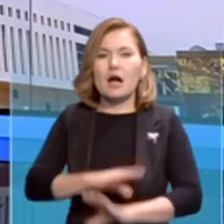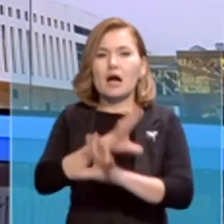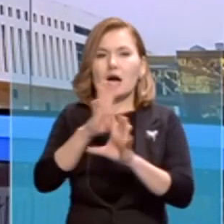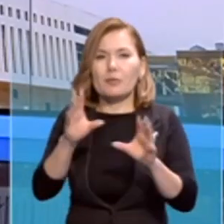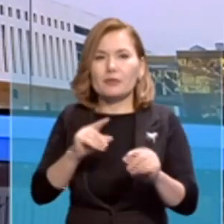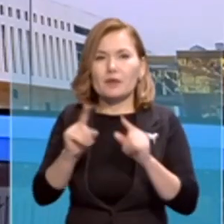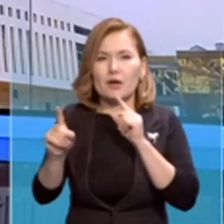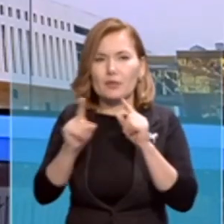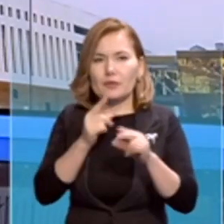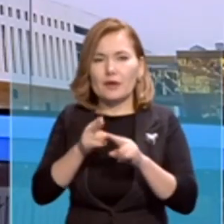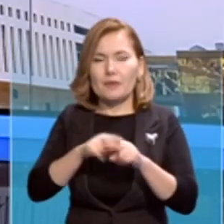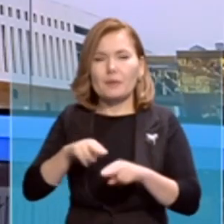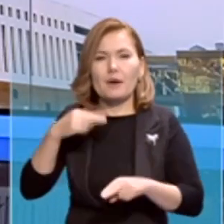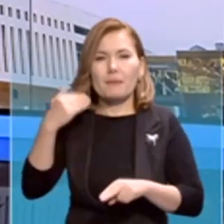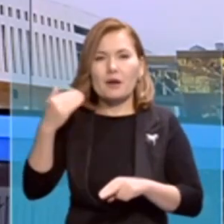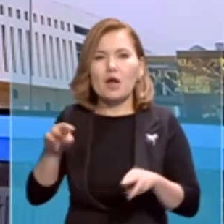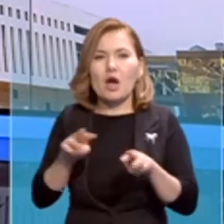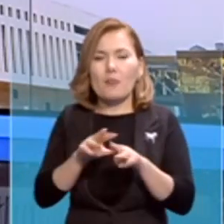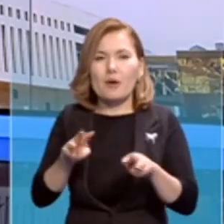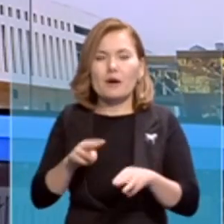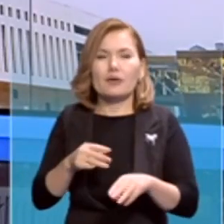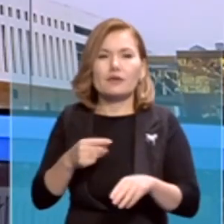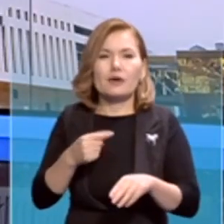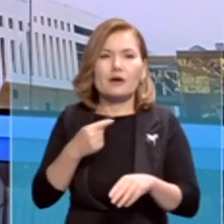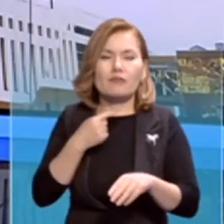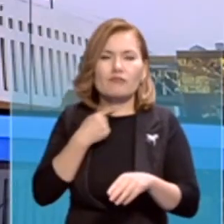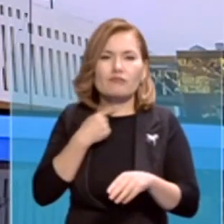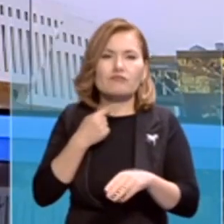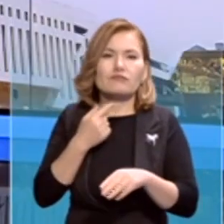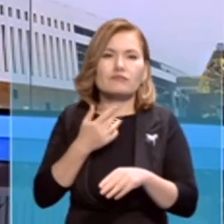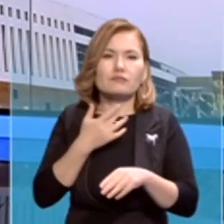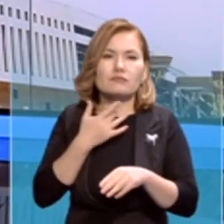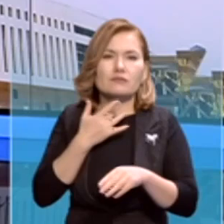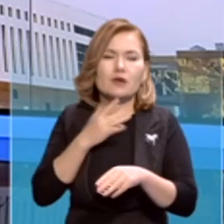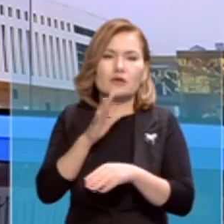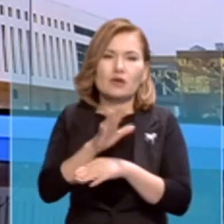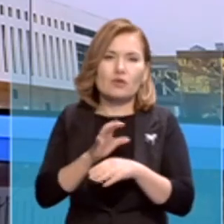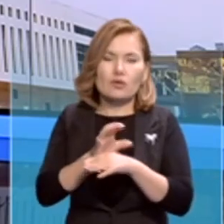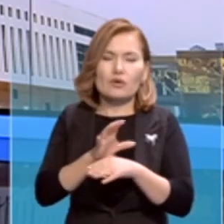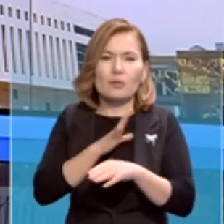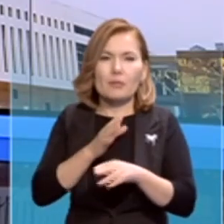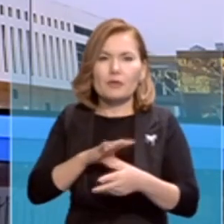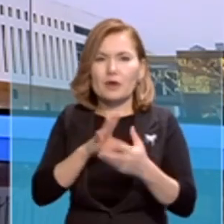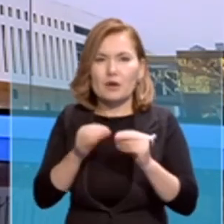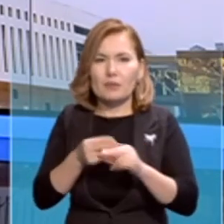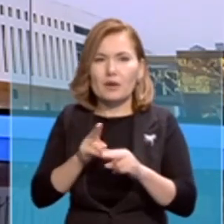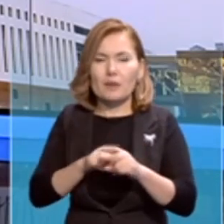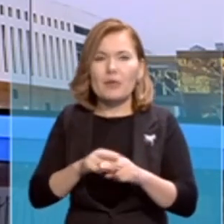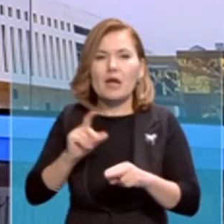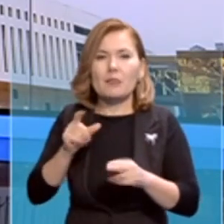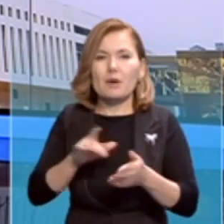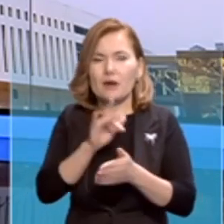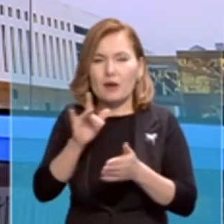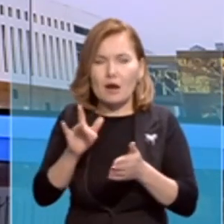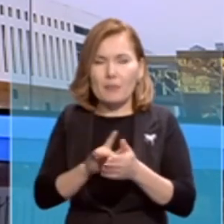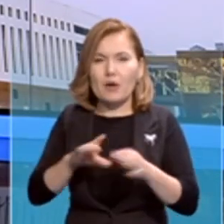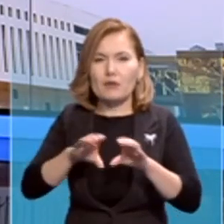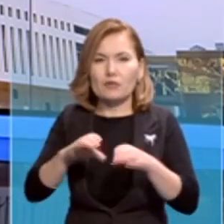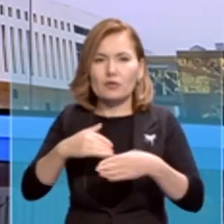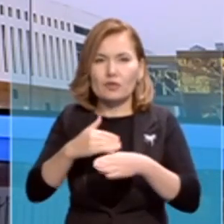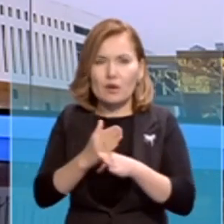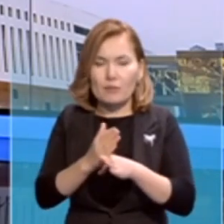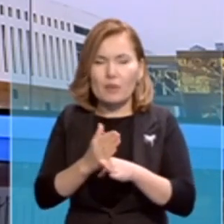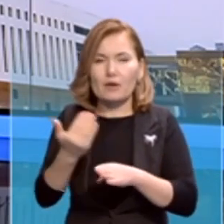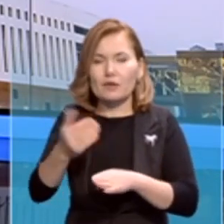Жалпы кеңейтілген отырыста президент үкіметті сынға алып, жұмысына көңіл толмайтынын жеткізді. Тіпті Екібастұздағы апатты да тапсырманы дер